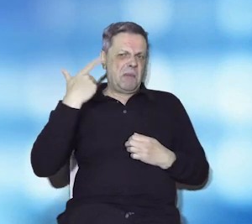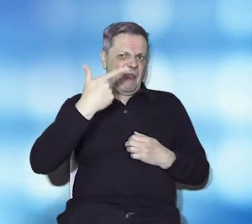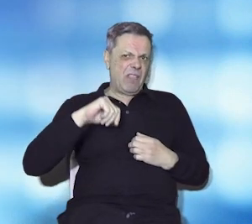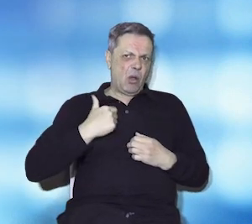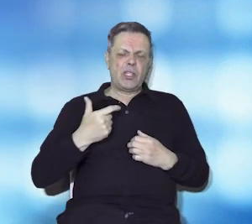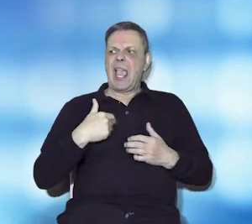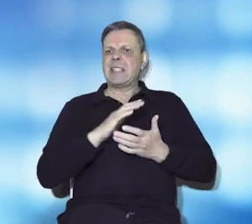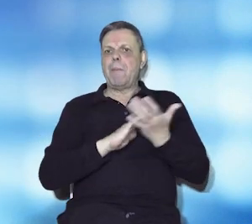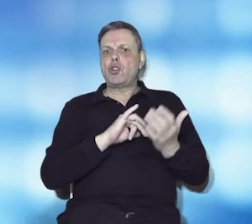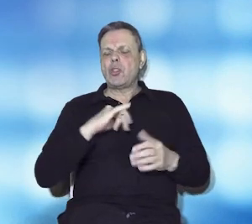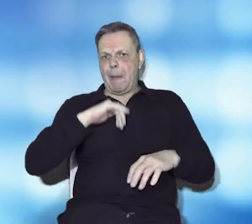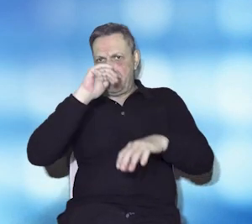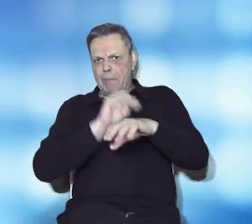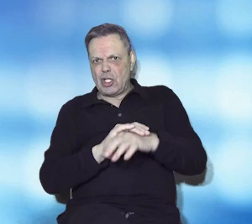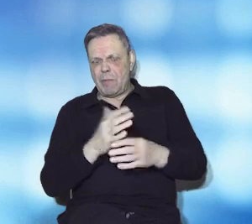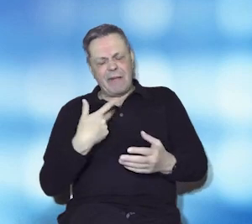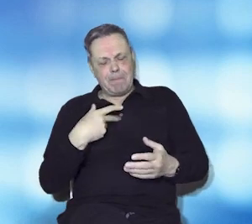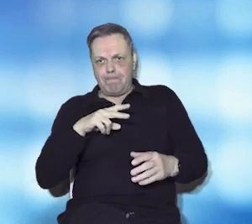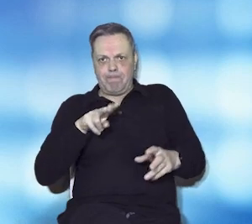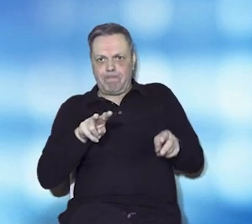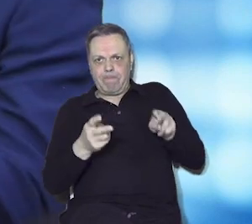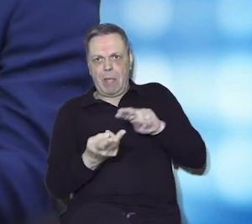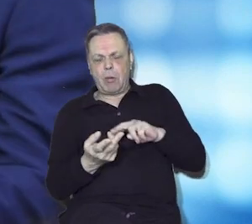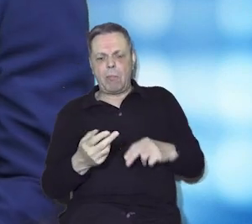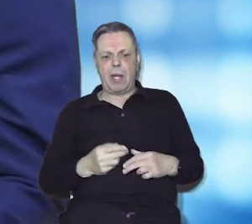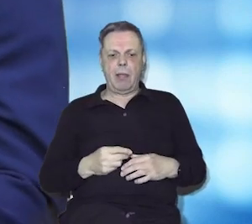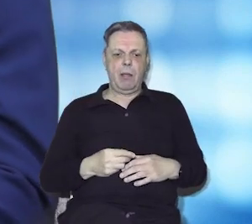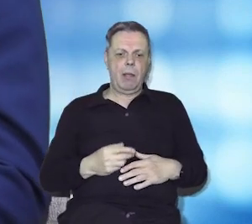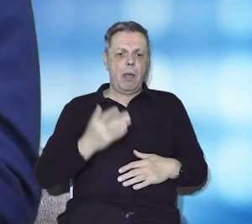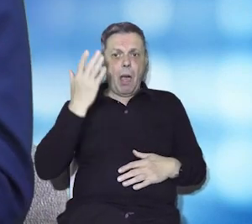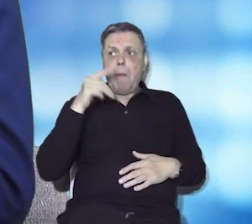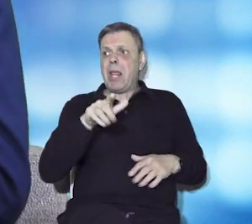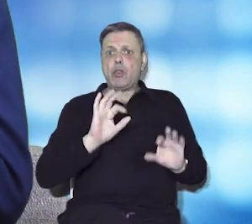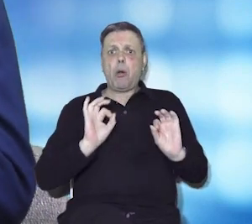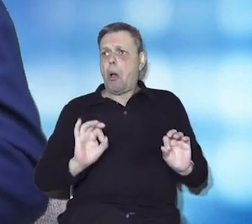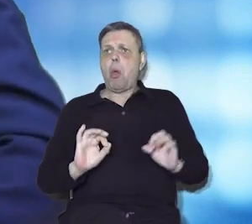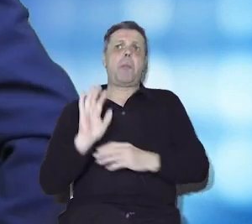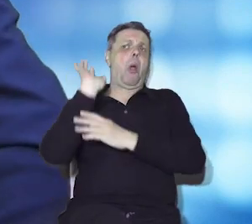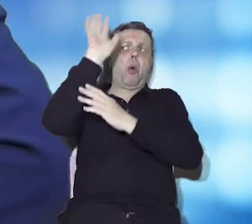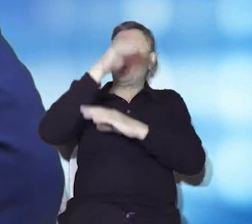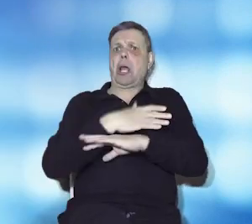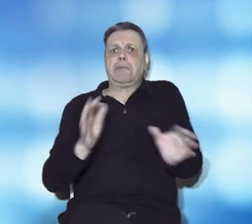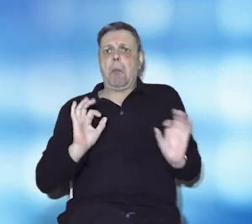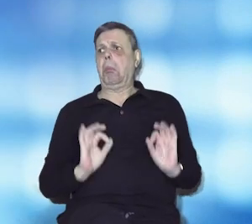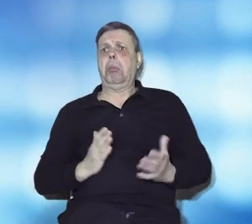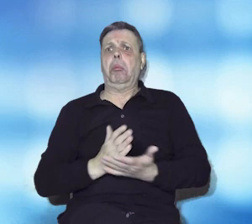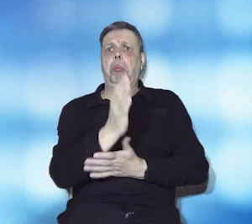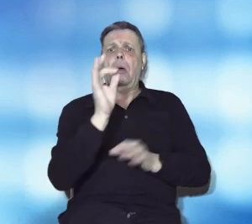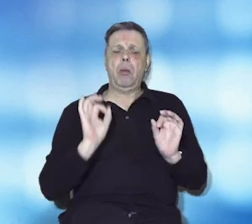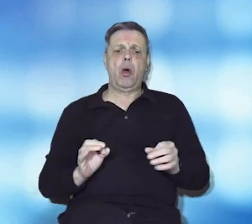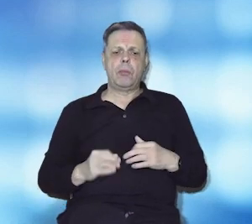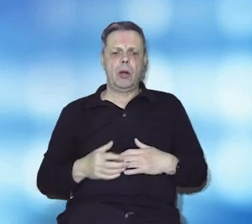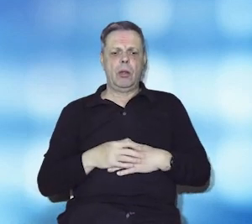sam počeo sam primjećivati nekakve promjene. A prije toga ste uredno igrali košarku, sve? Prije toga nisam imao, ajmo